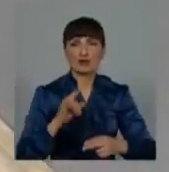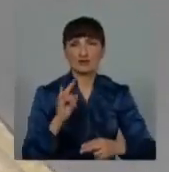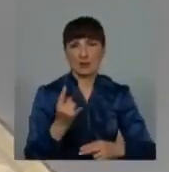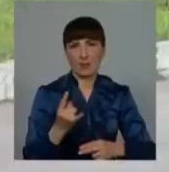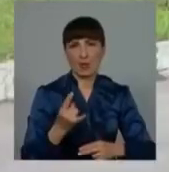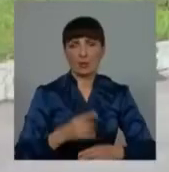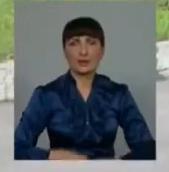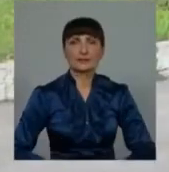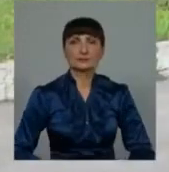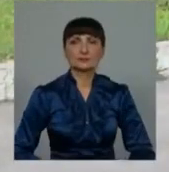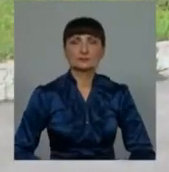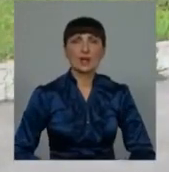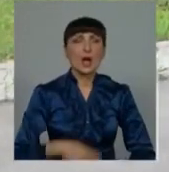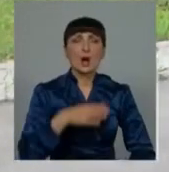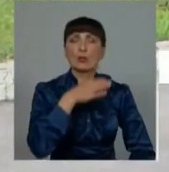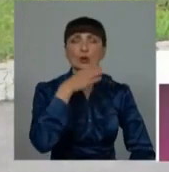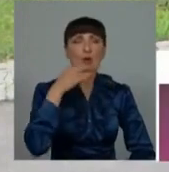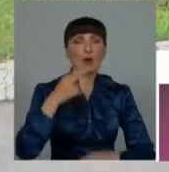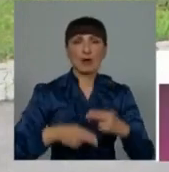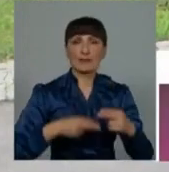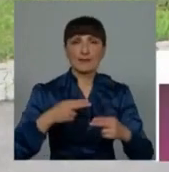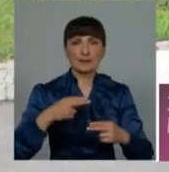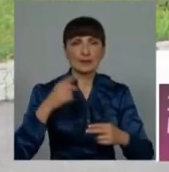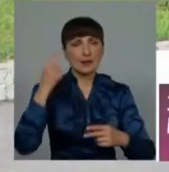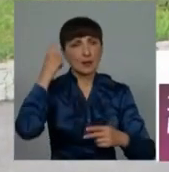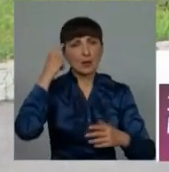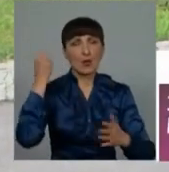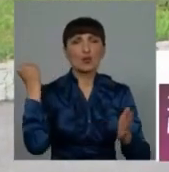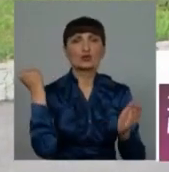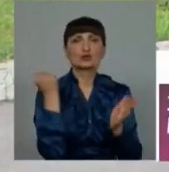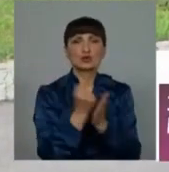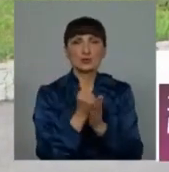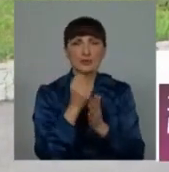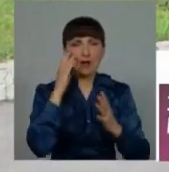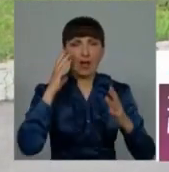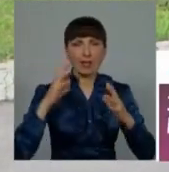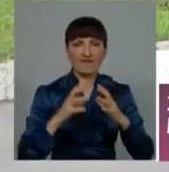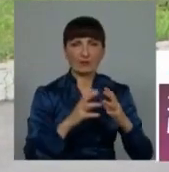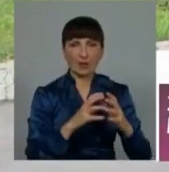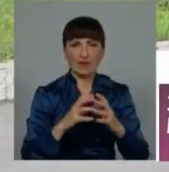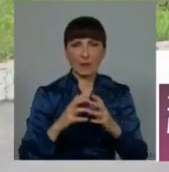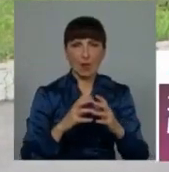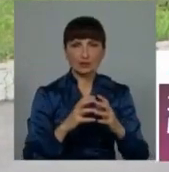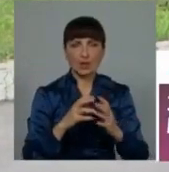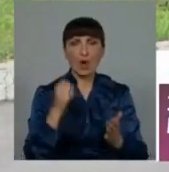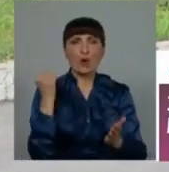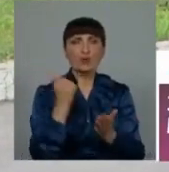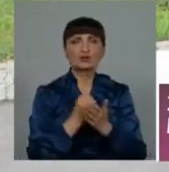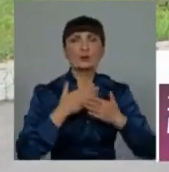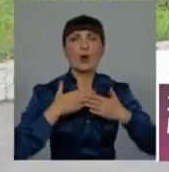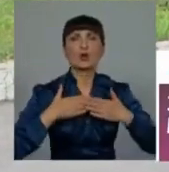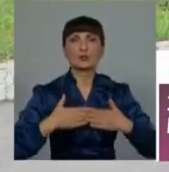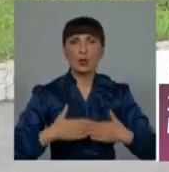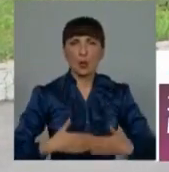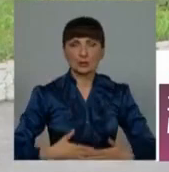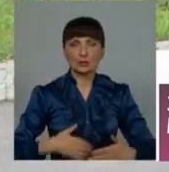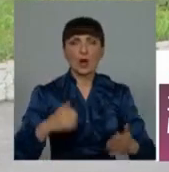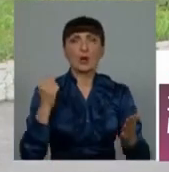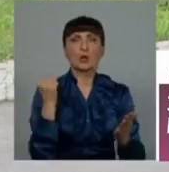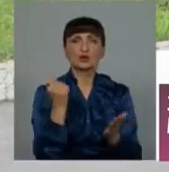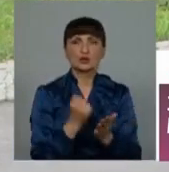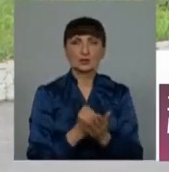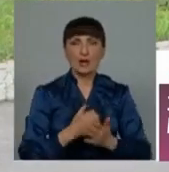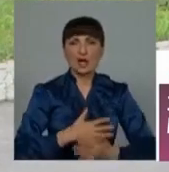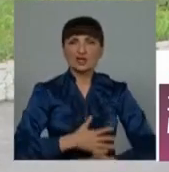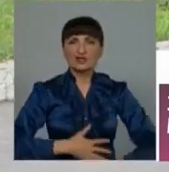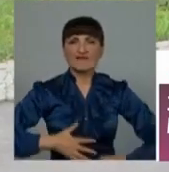вмешательств. Политравма, открыта черепно-мозговая травма, ушиб головного мозга, ушиб грудной клетки, ушиб